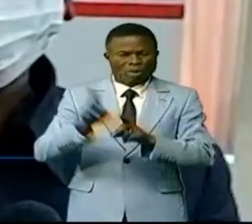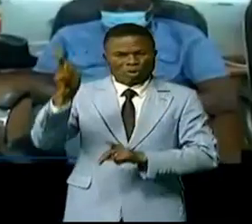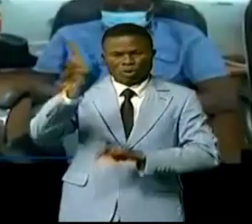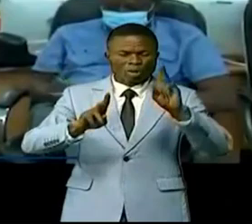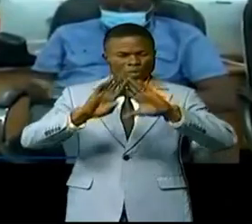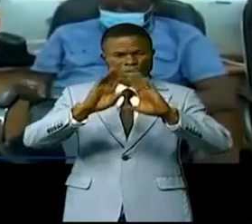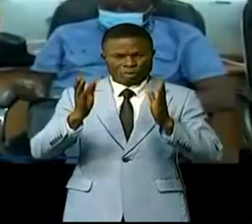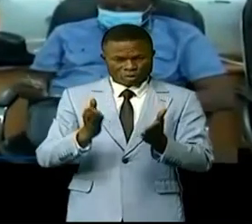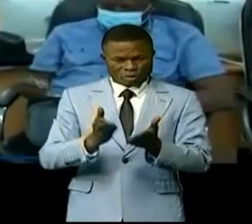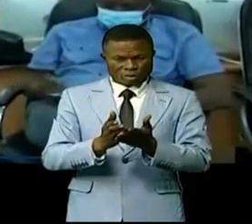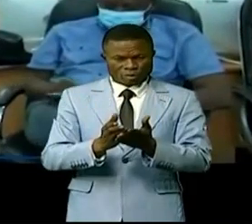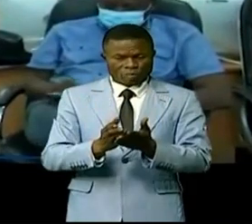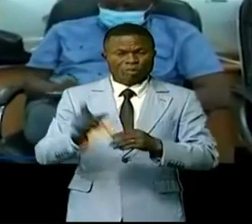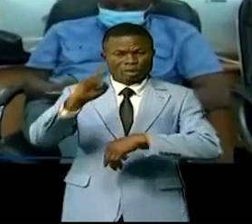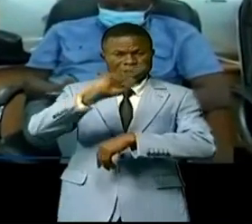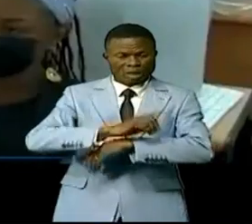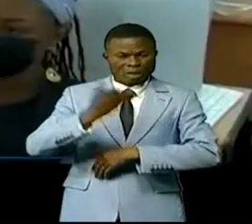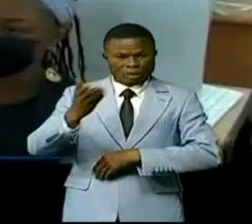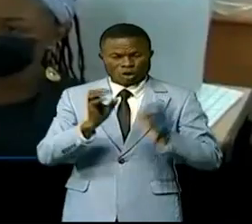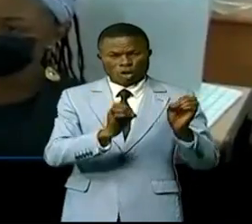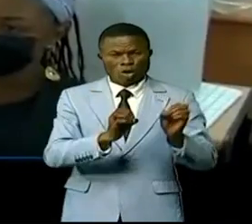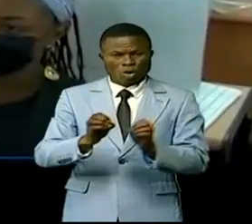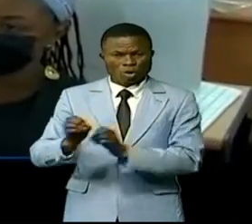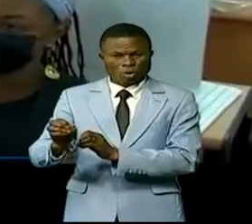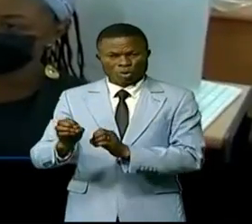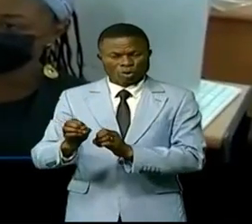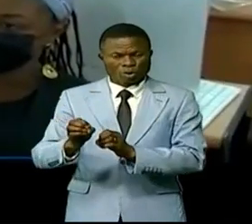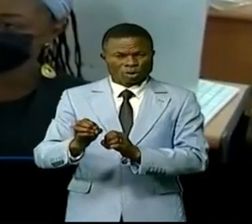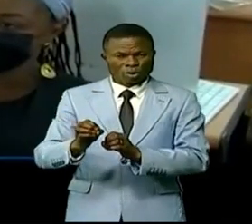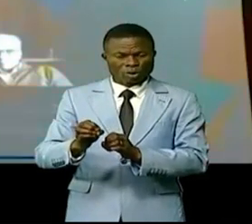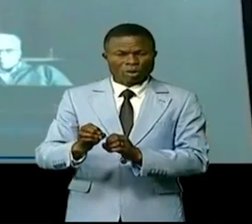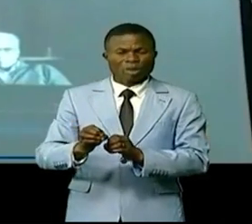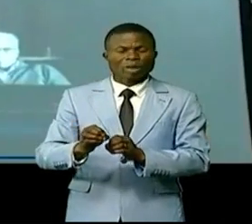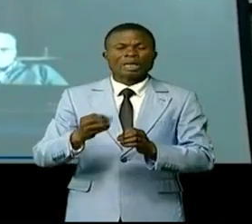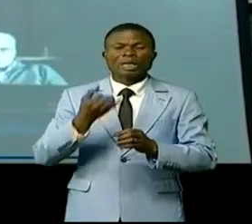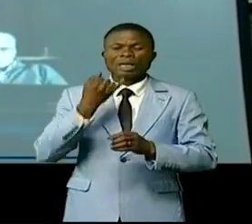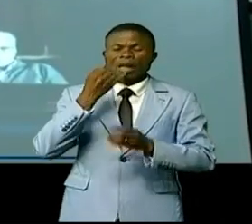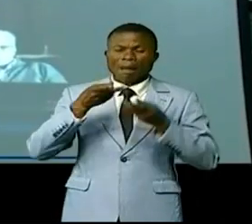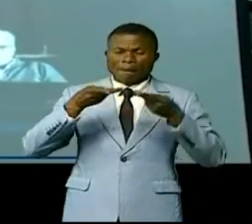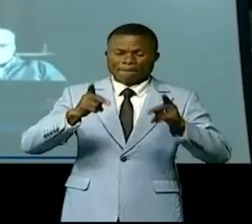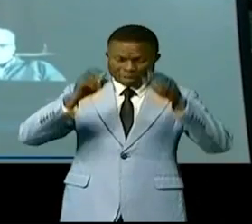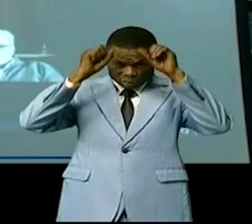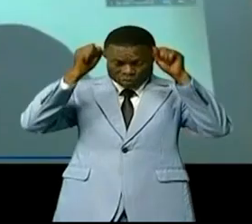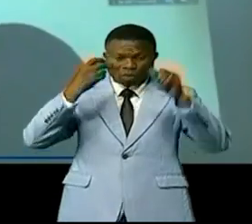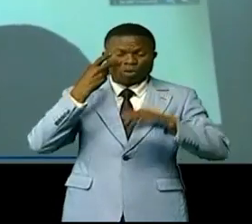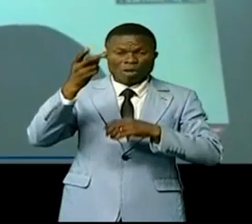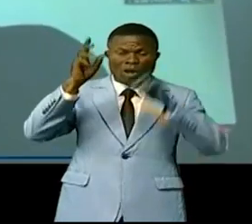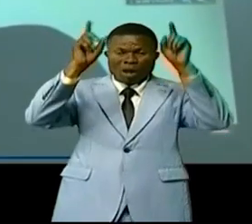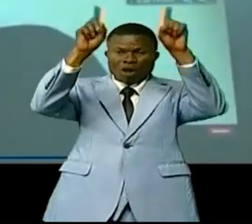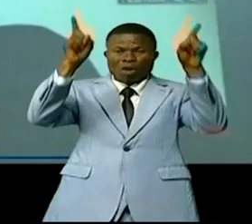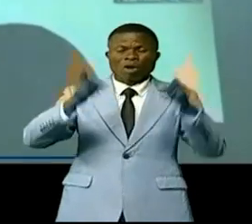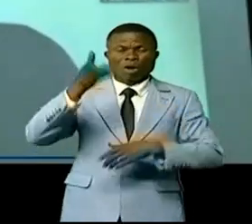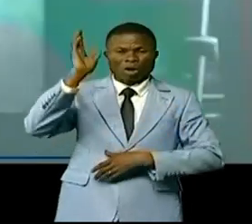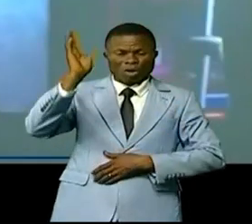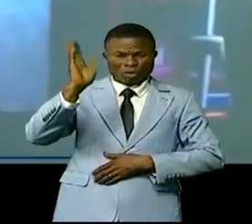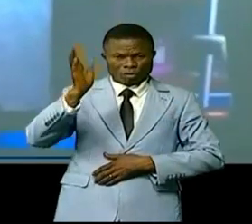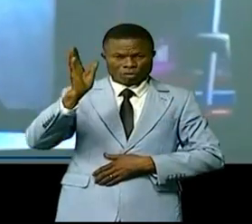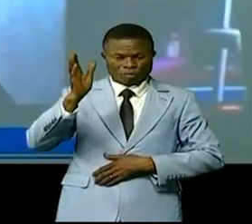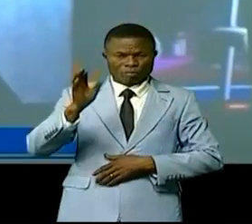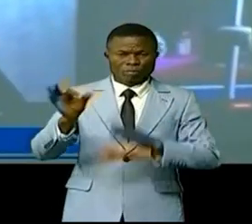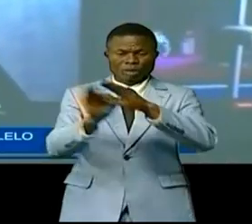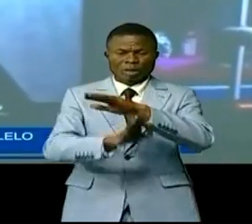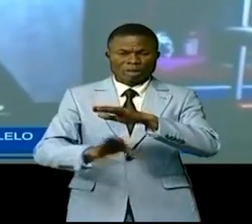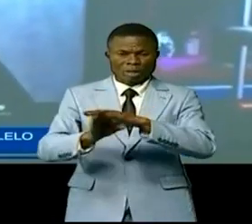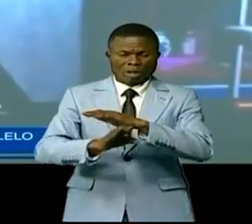population. Ces journées ont été organisées en mode présentiel et en visioconférence par la